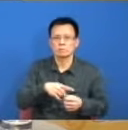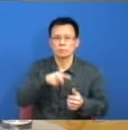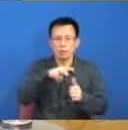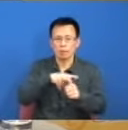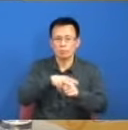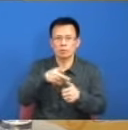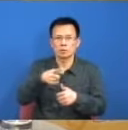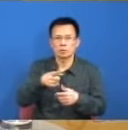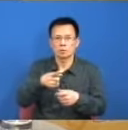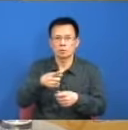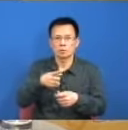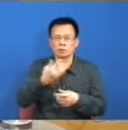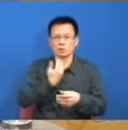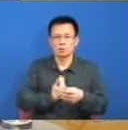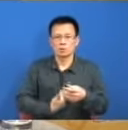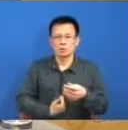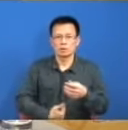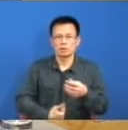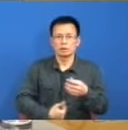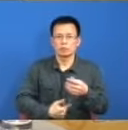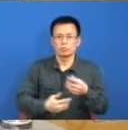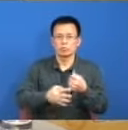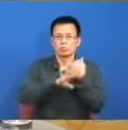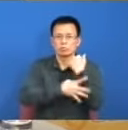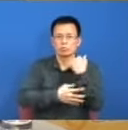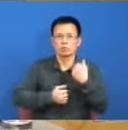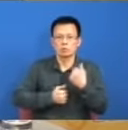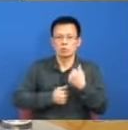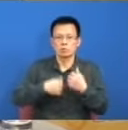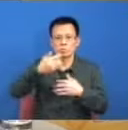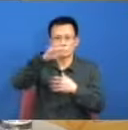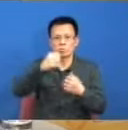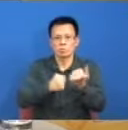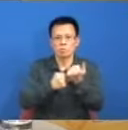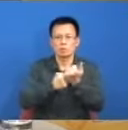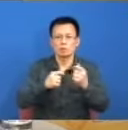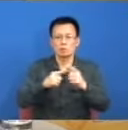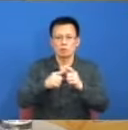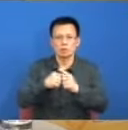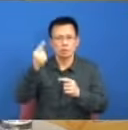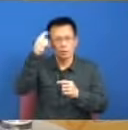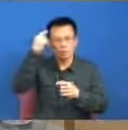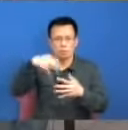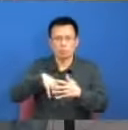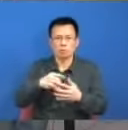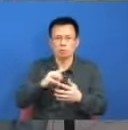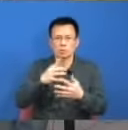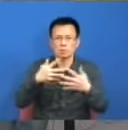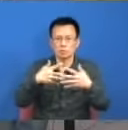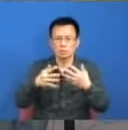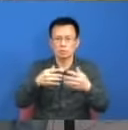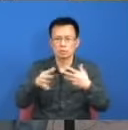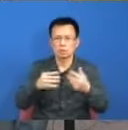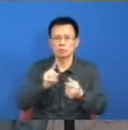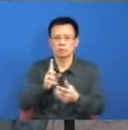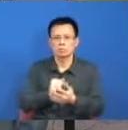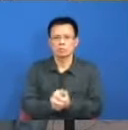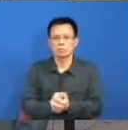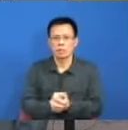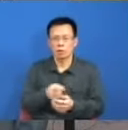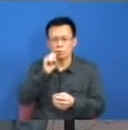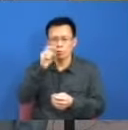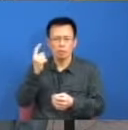啲義務律師啦，咁同埋出面支援嘅人士咧，可能係知道我哋裏面嘅情況咯。 嗱，我點解問你嗰個程序